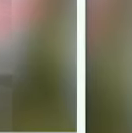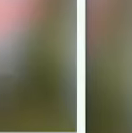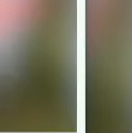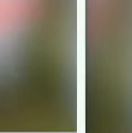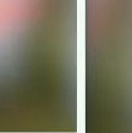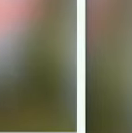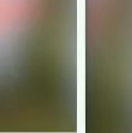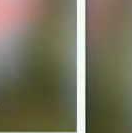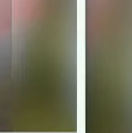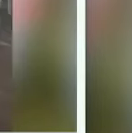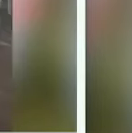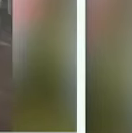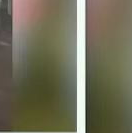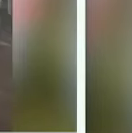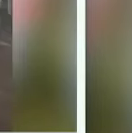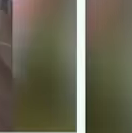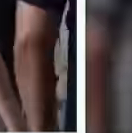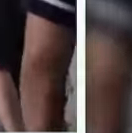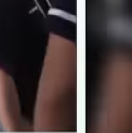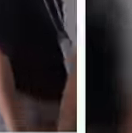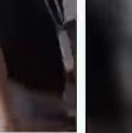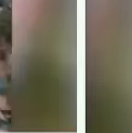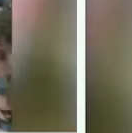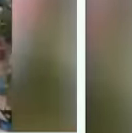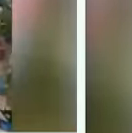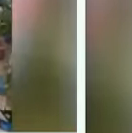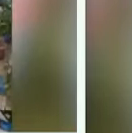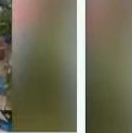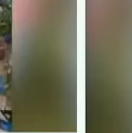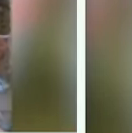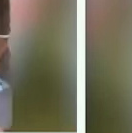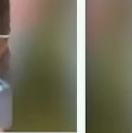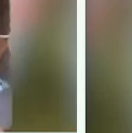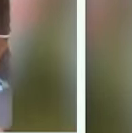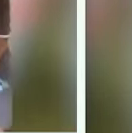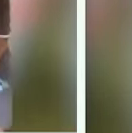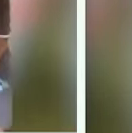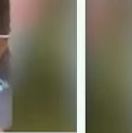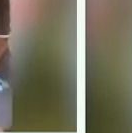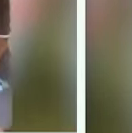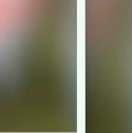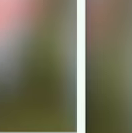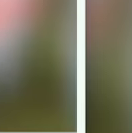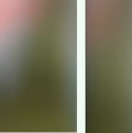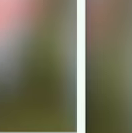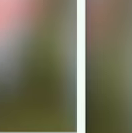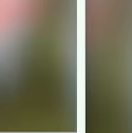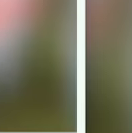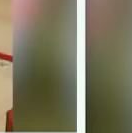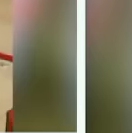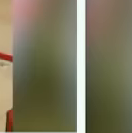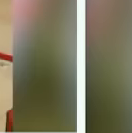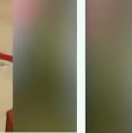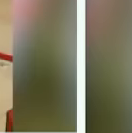PPV di rumah ibadat, sekolah, universiti, dewan komuniti, tempat kerja,